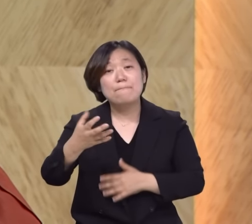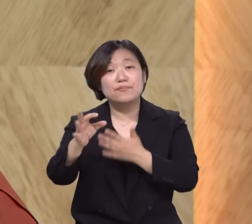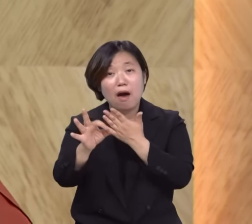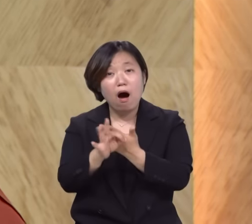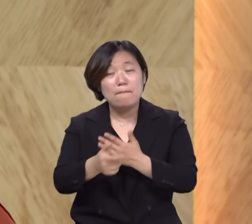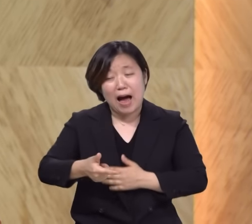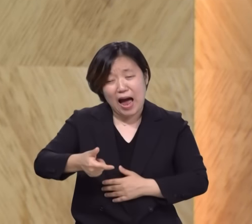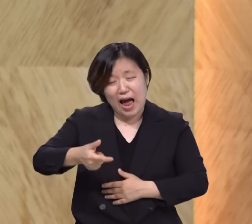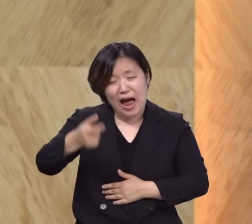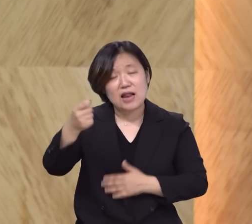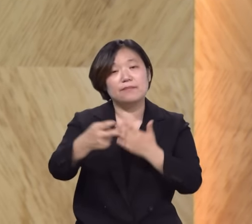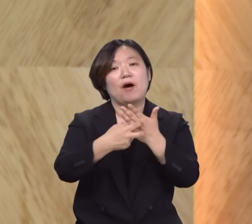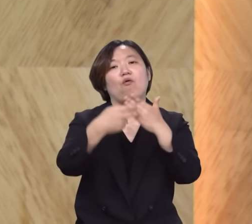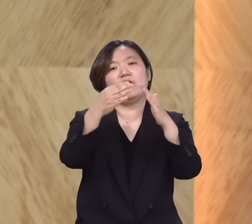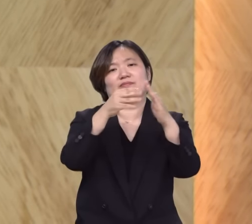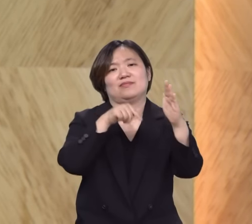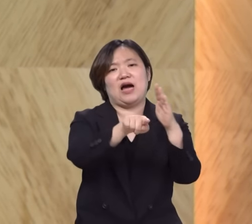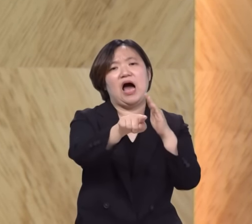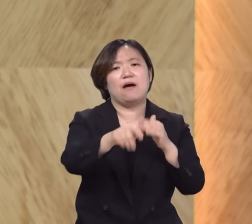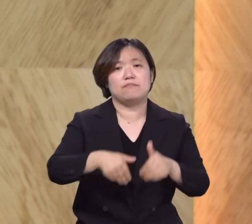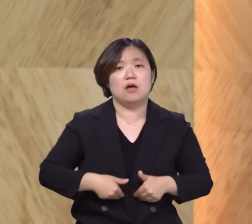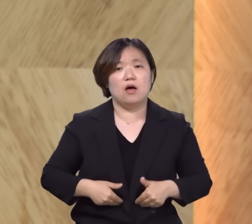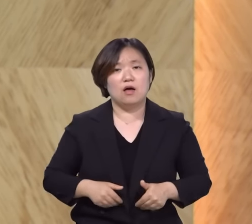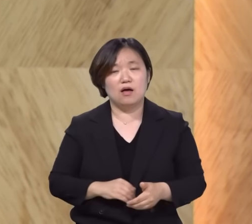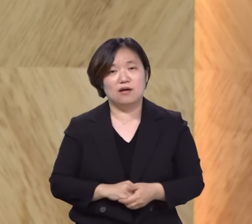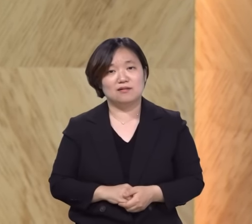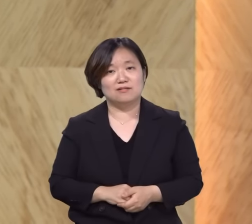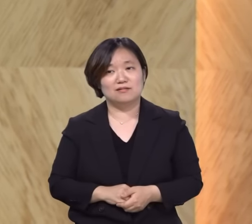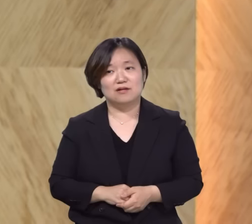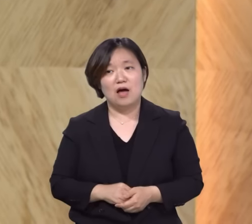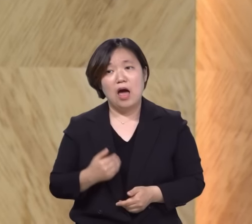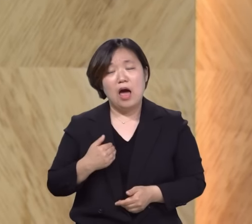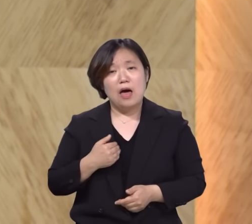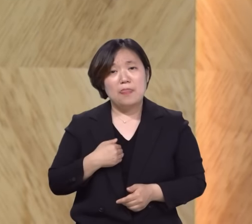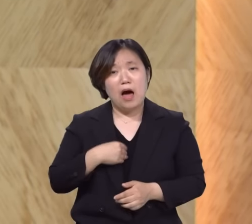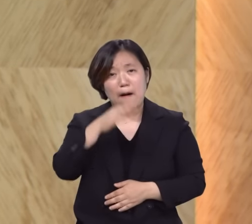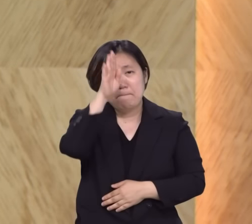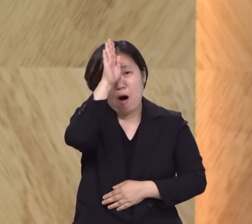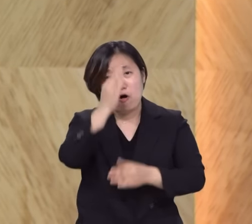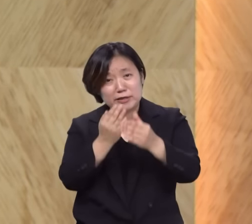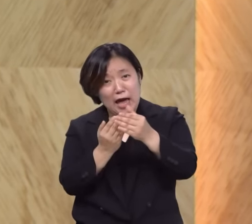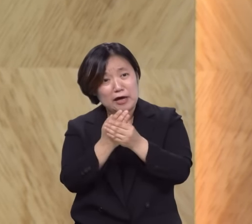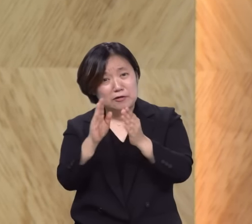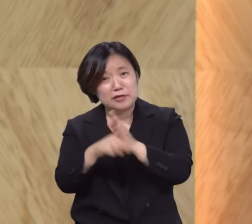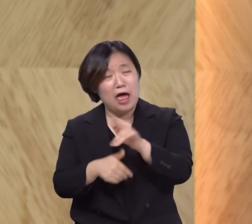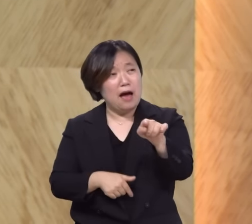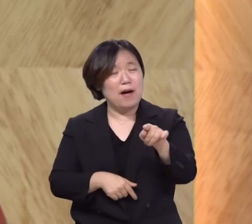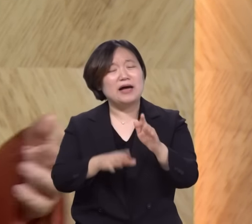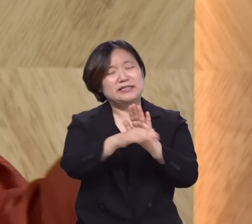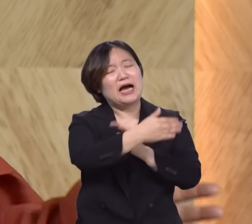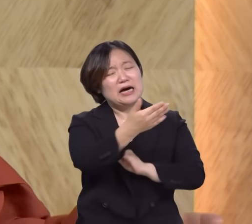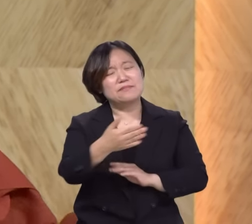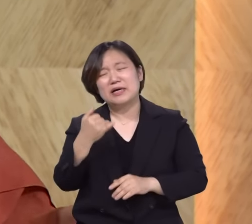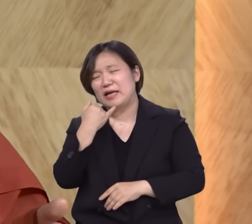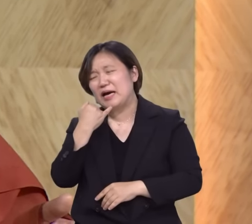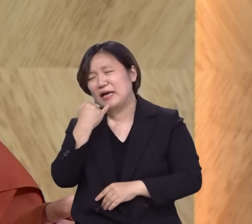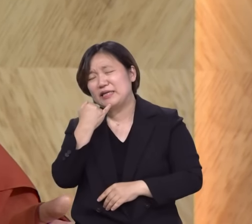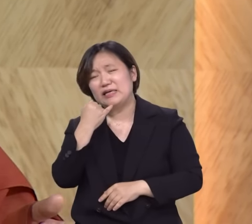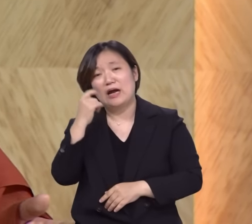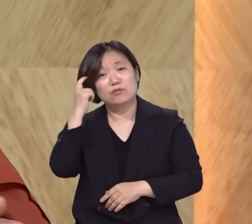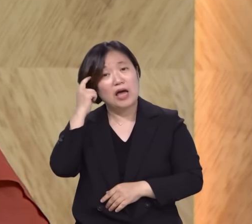우리 흔히 그런 말 하잖아요 어 병 몸에 병 났을 때 시간 지나면 낫겠지 하다가 더 큰 병을